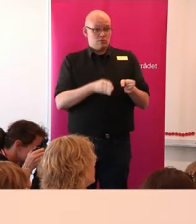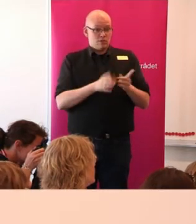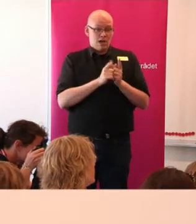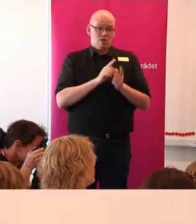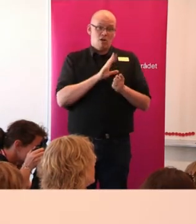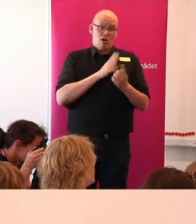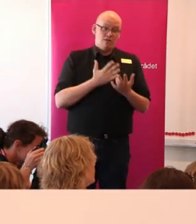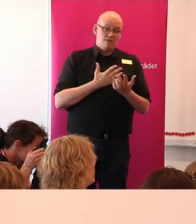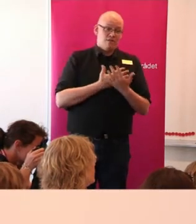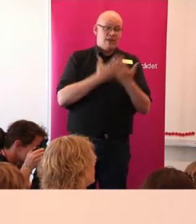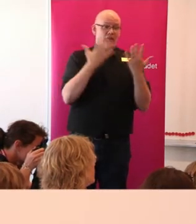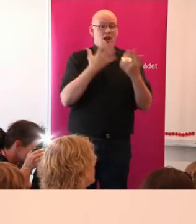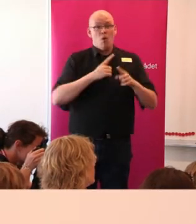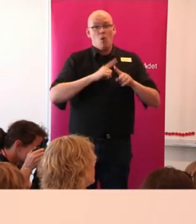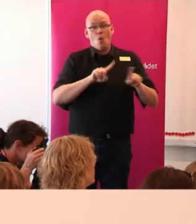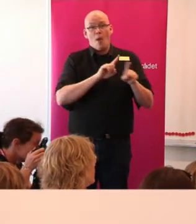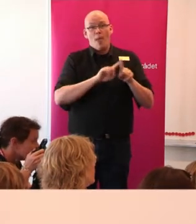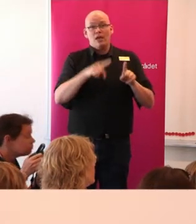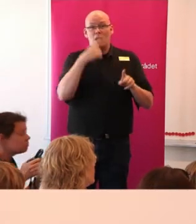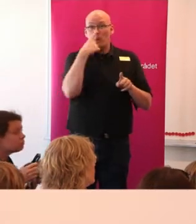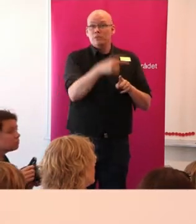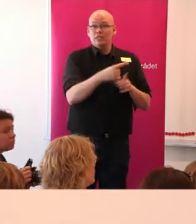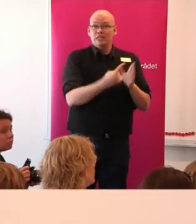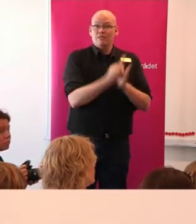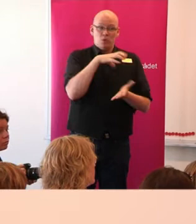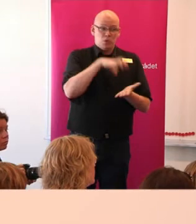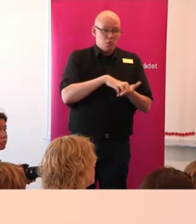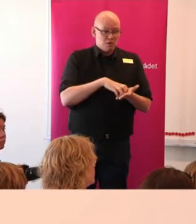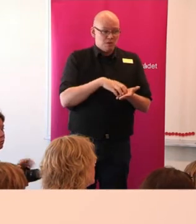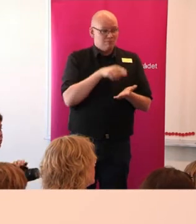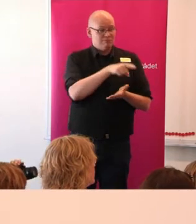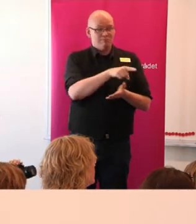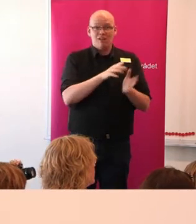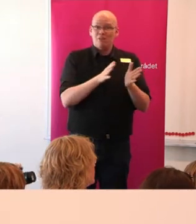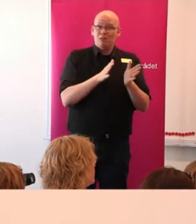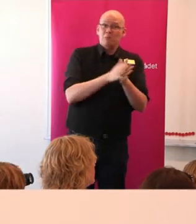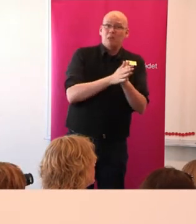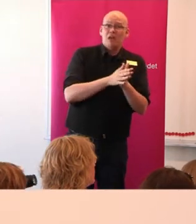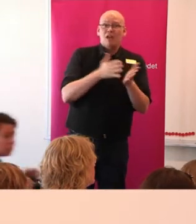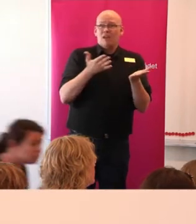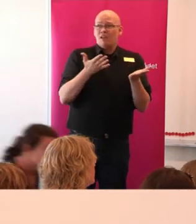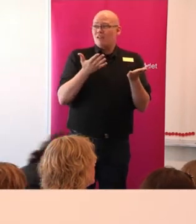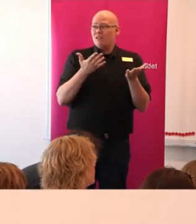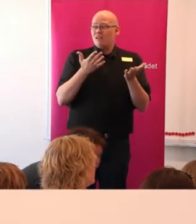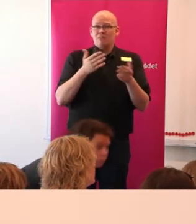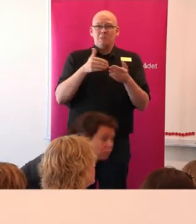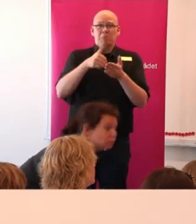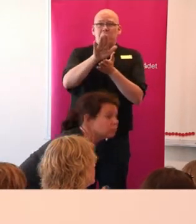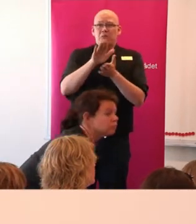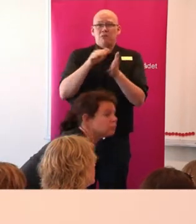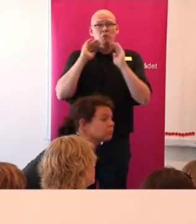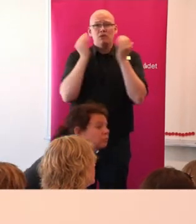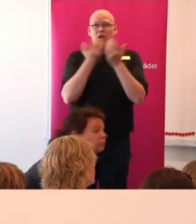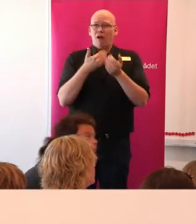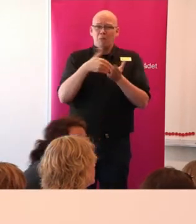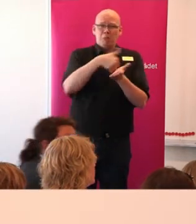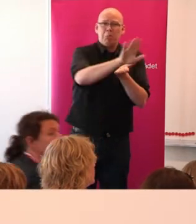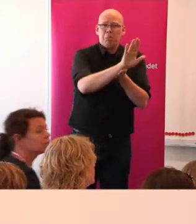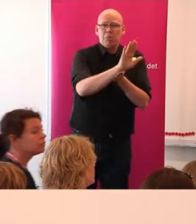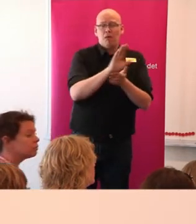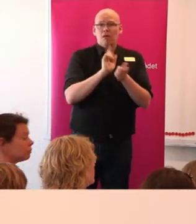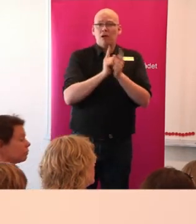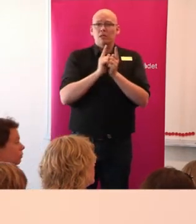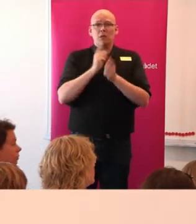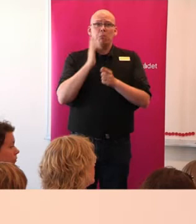multipla utsatta situationer. Varit med om socialt utsatthet för man kanske faktiskt bor i